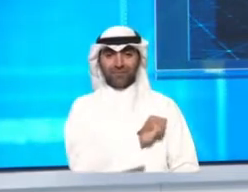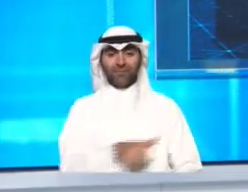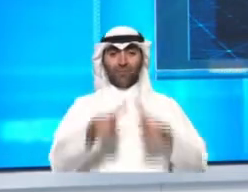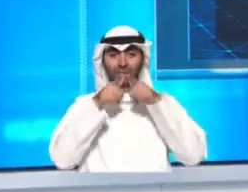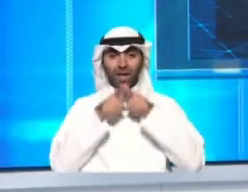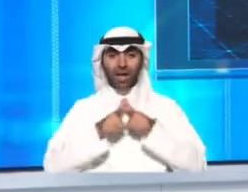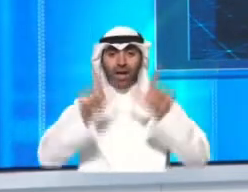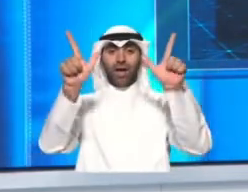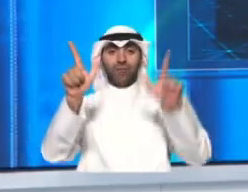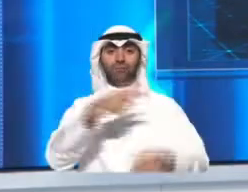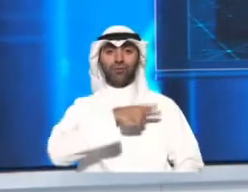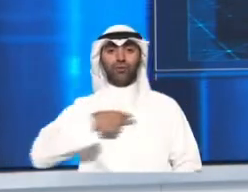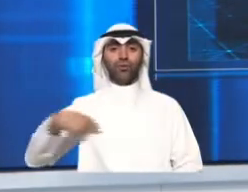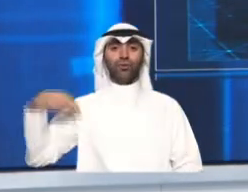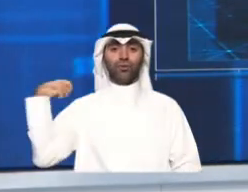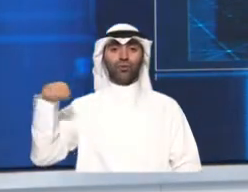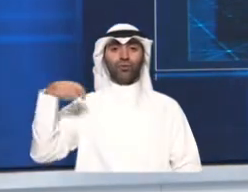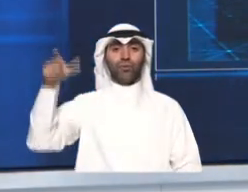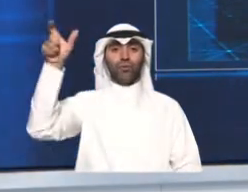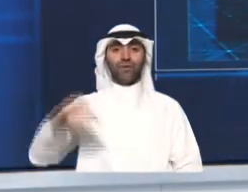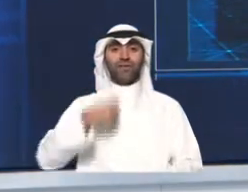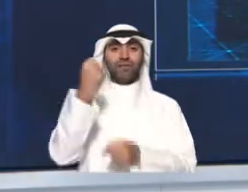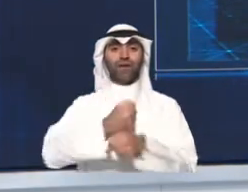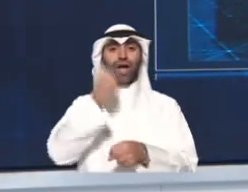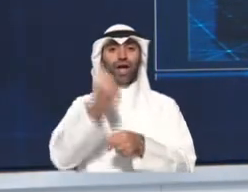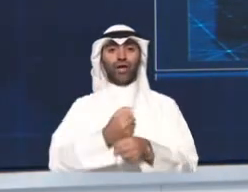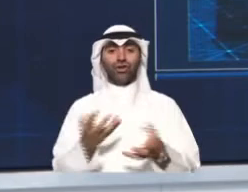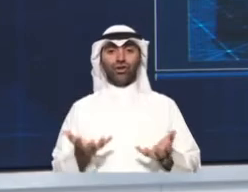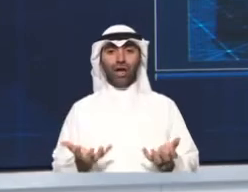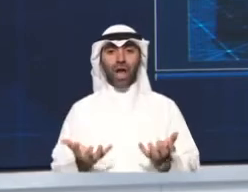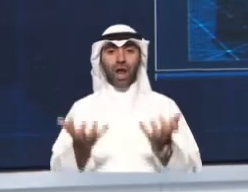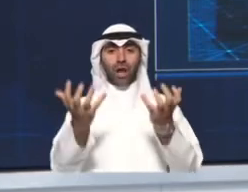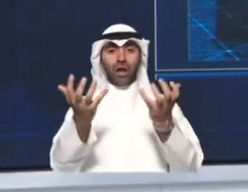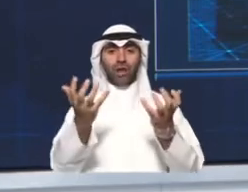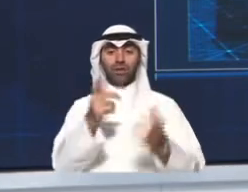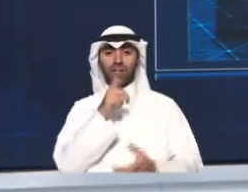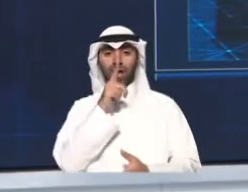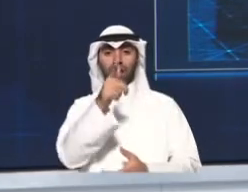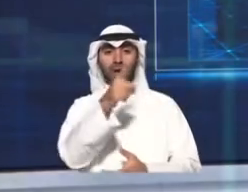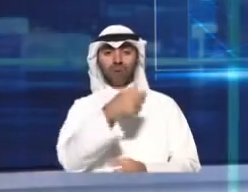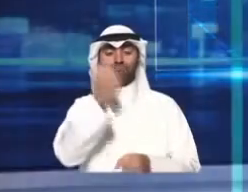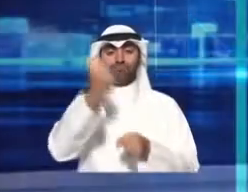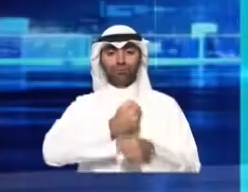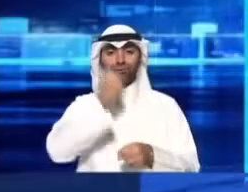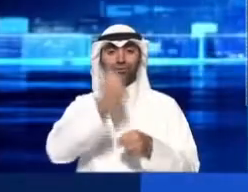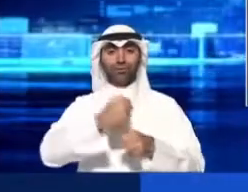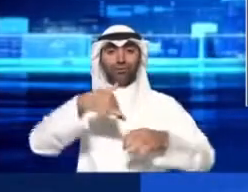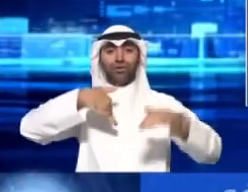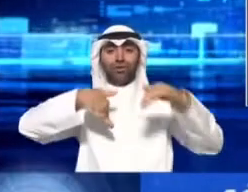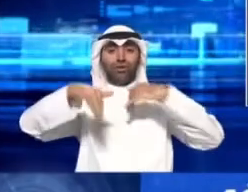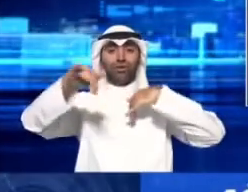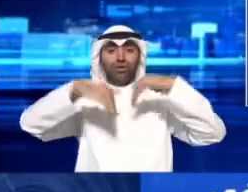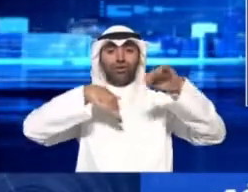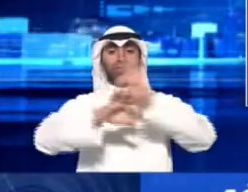أعلنت وزيرة الأشغال العامة ووزيرة الدولة لشؤون الإسكان الدكتورة رنا الفارس عن فرش